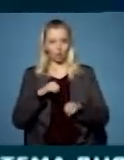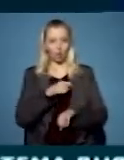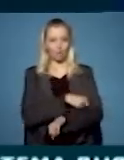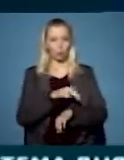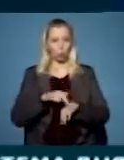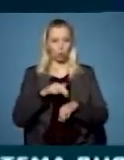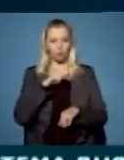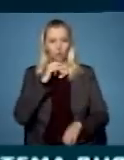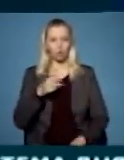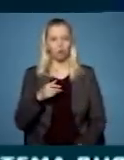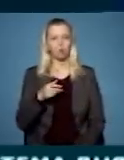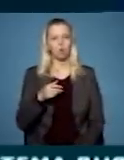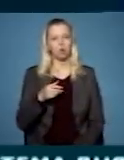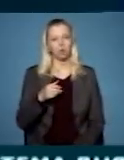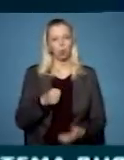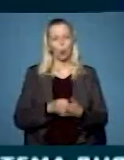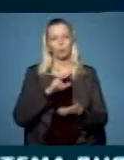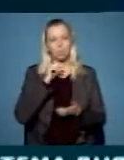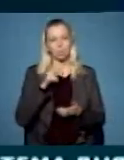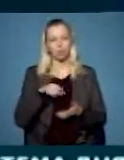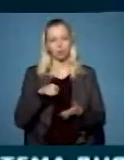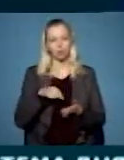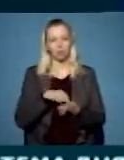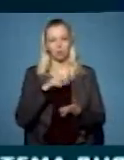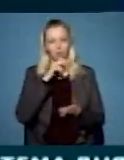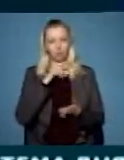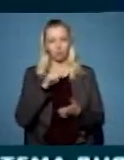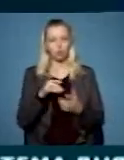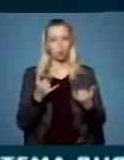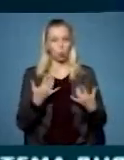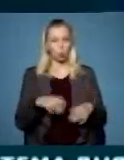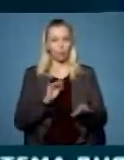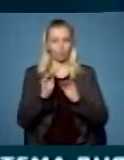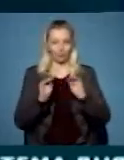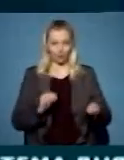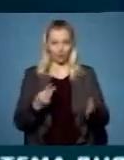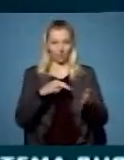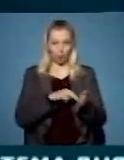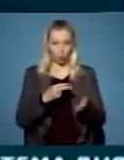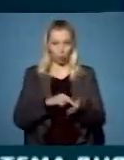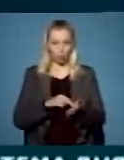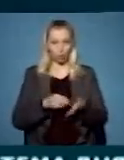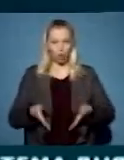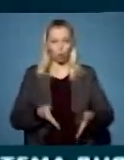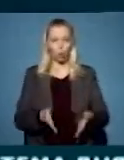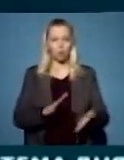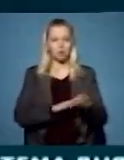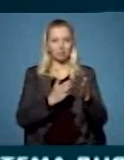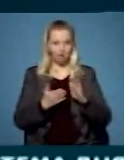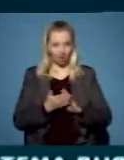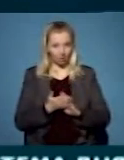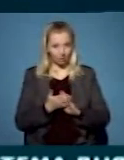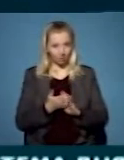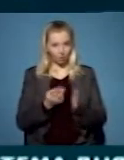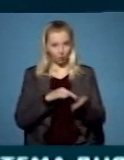поліції Чернівецької області, до межі міста Чернівці. Вже там сьогодні були змонтовані та встановлені відповідні дорожні знаки. От,